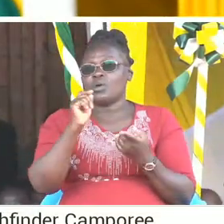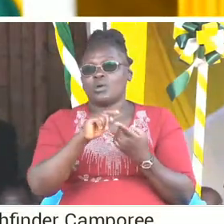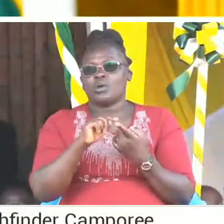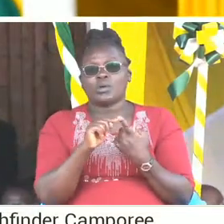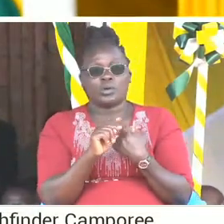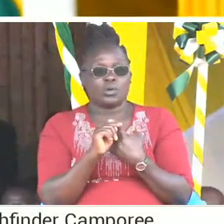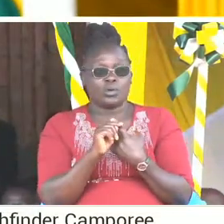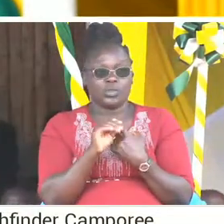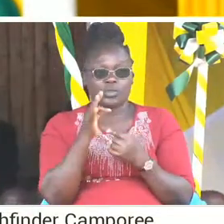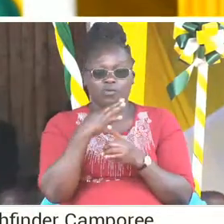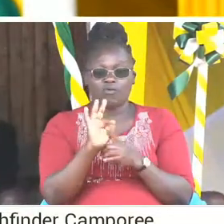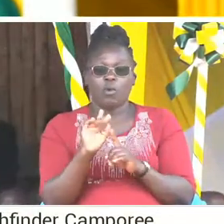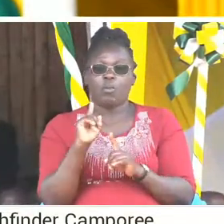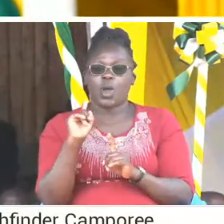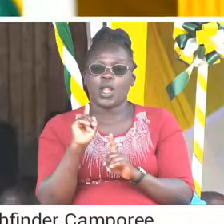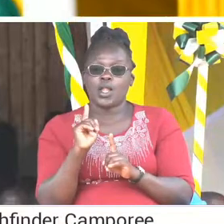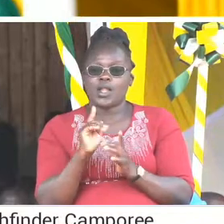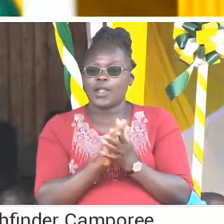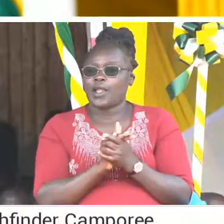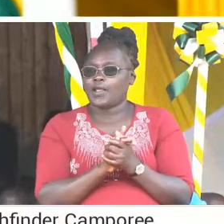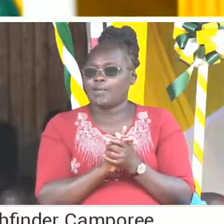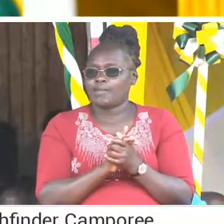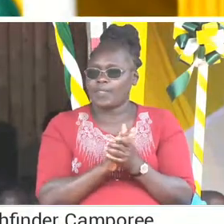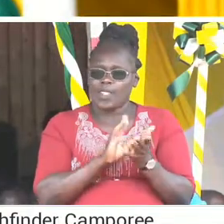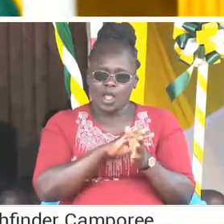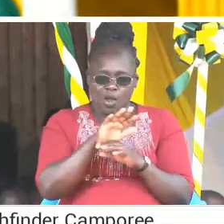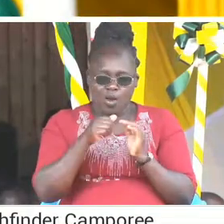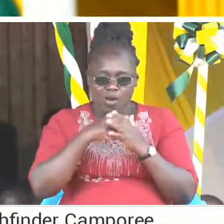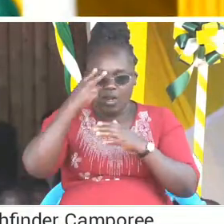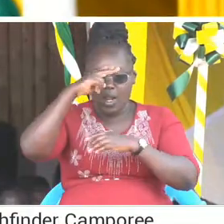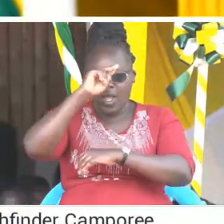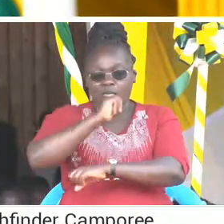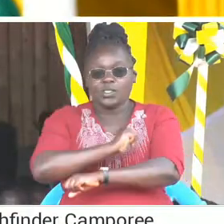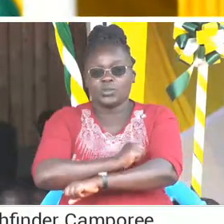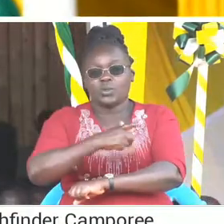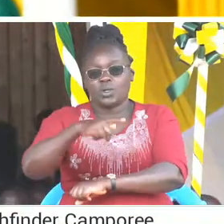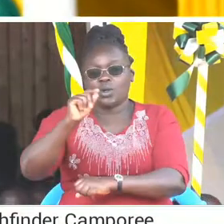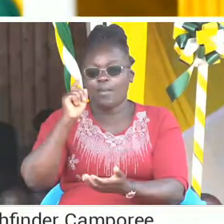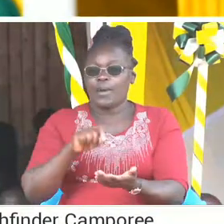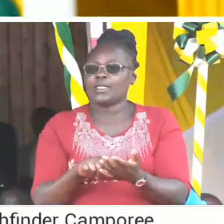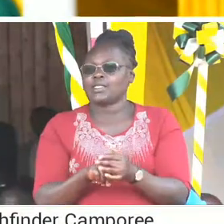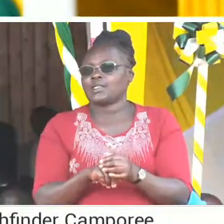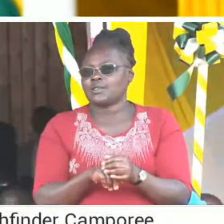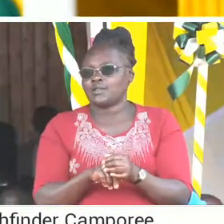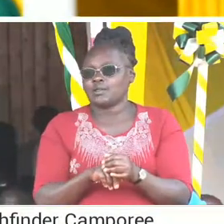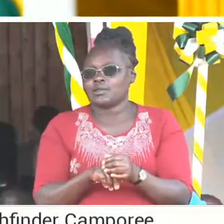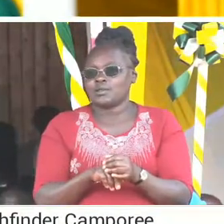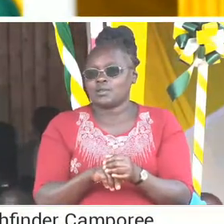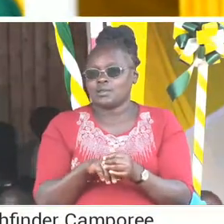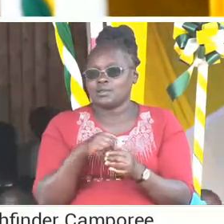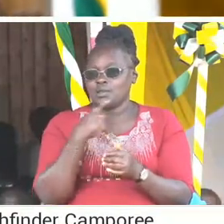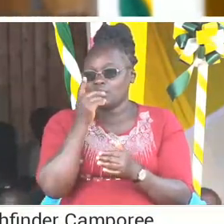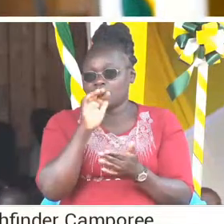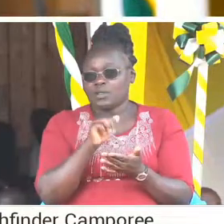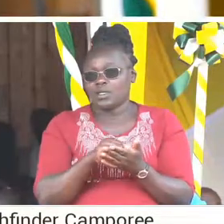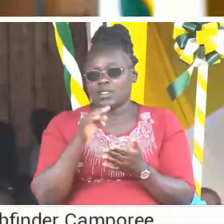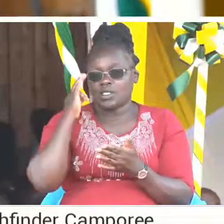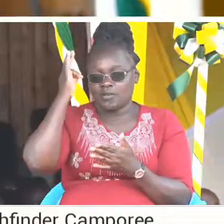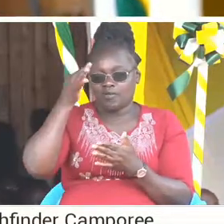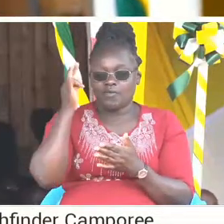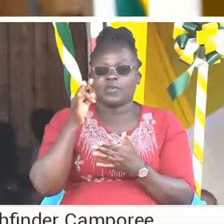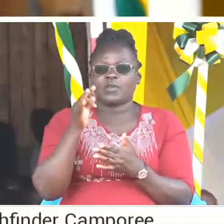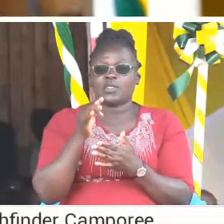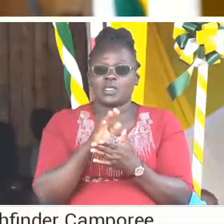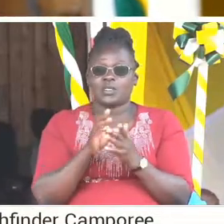tuhakikishe kwamba ameingia wapi? Shule za sekondari, ili aweze kupata elimu, aweze kujikimu kwa siku za baadaye.